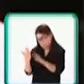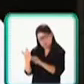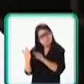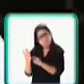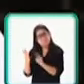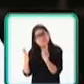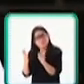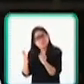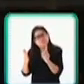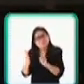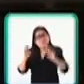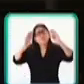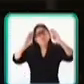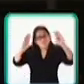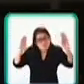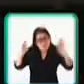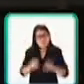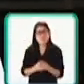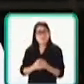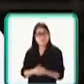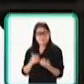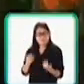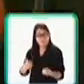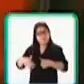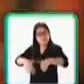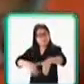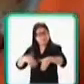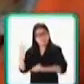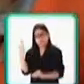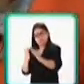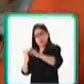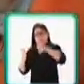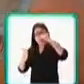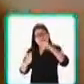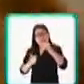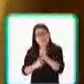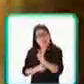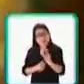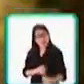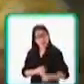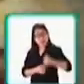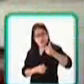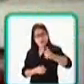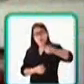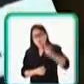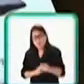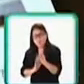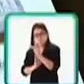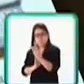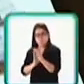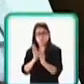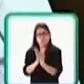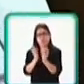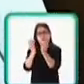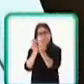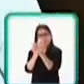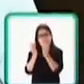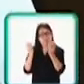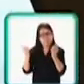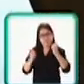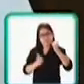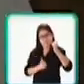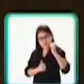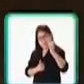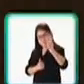จะมีการบันทึกเสียงใหม่กันในวันนี้แหละนะคะสำหรับคำร้องที่แก้ไขใหม่นั้นพระสัญญาลักษณ์ดอนศรีก็เขียนคำร้องใหม่โดยเฉพาะในส่วนของภา